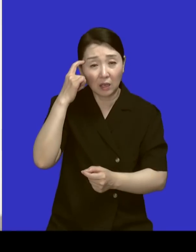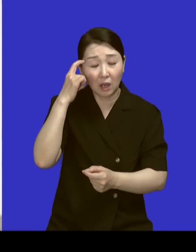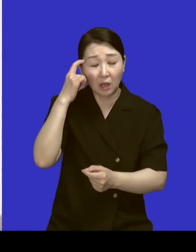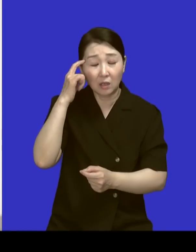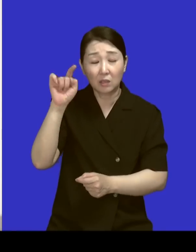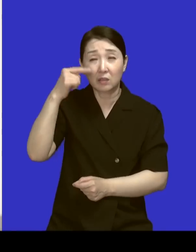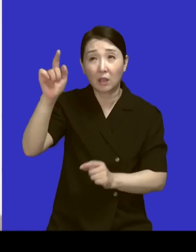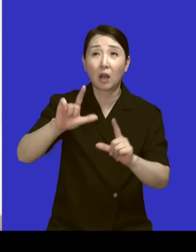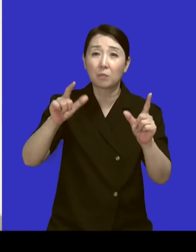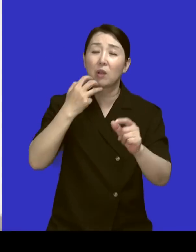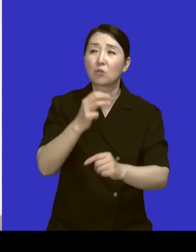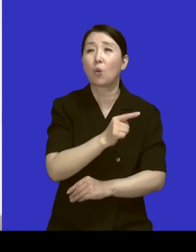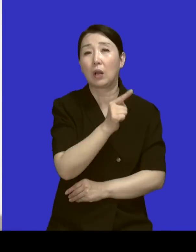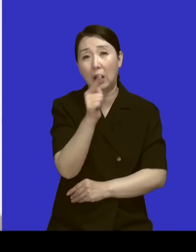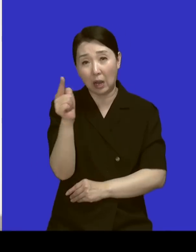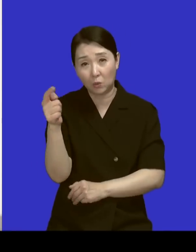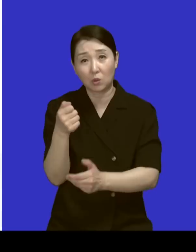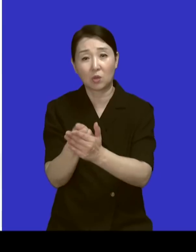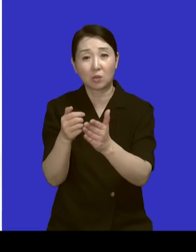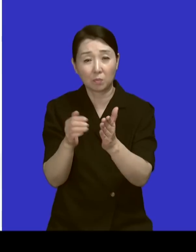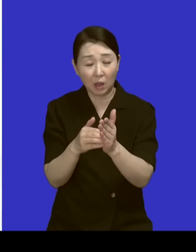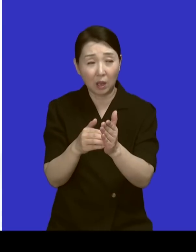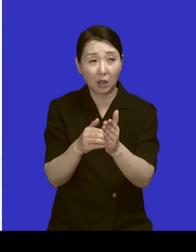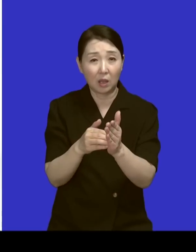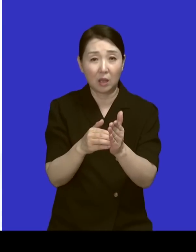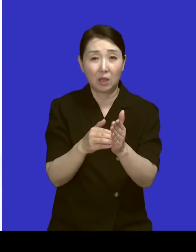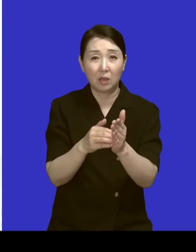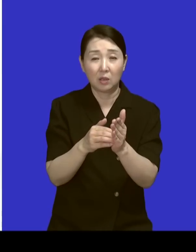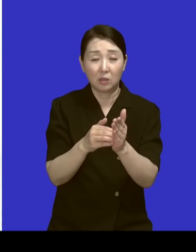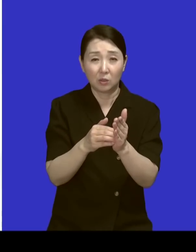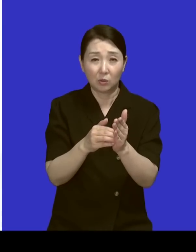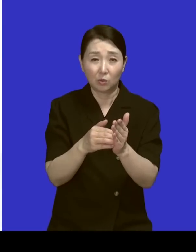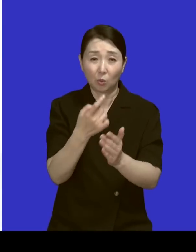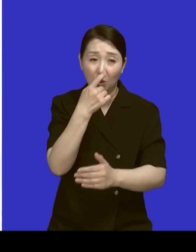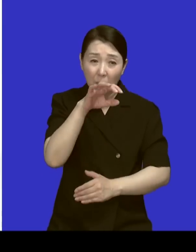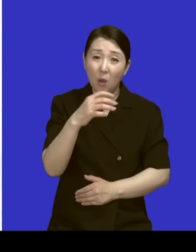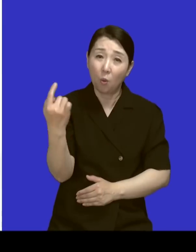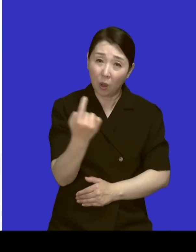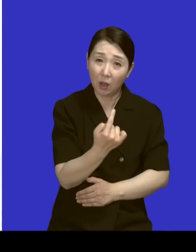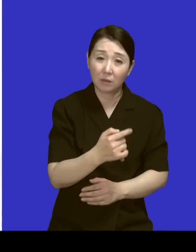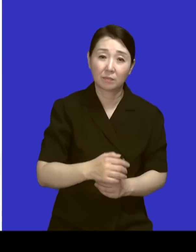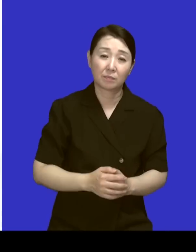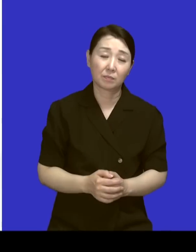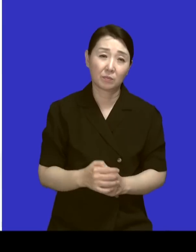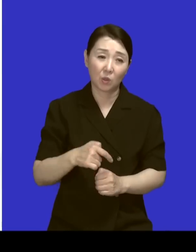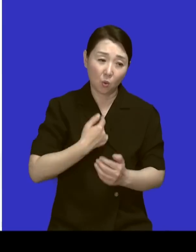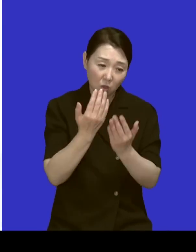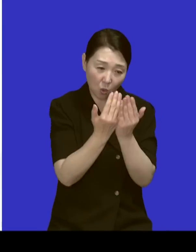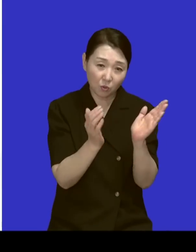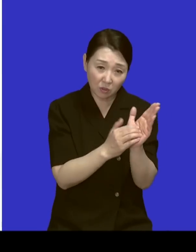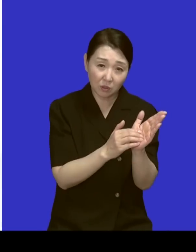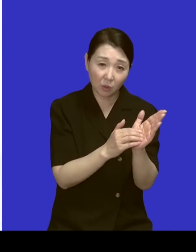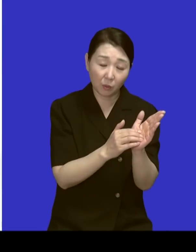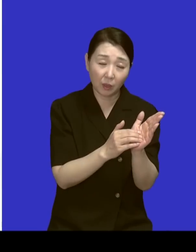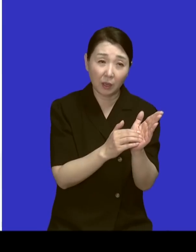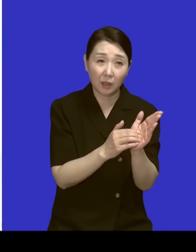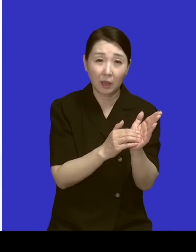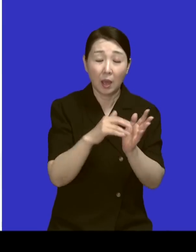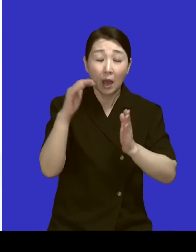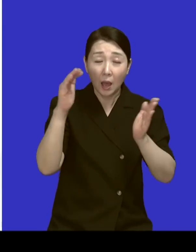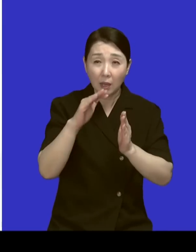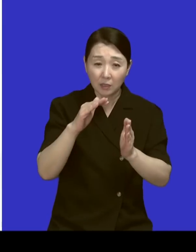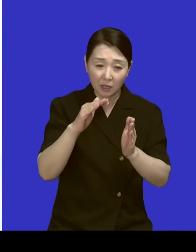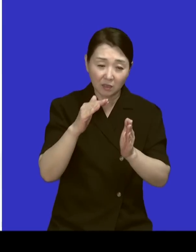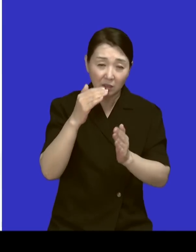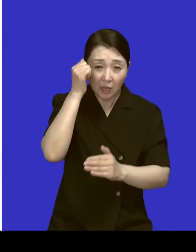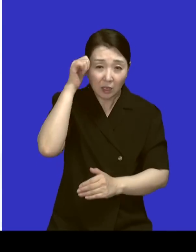서울로 올라가기로 하고 먼저 기숙사에 돌아왔어요. 예. 그 자습 시간이 끝나고 예. 아이들이 이제 기숙사로 돌아오잖아요. 예.